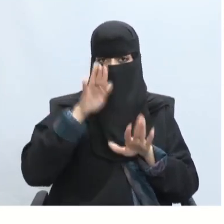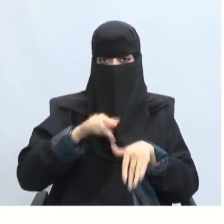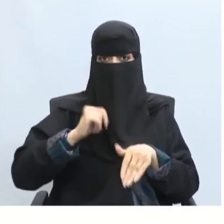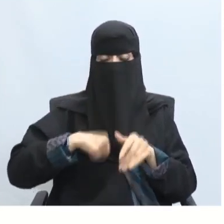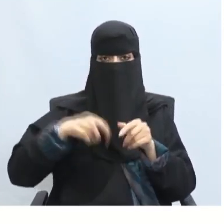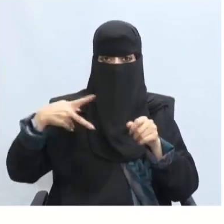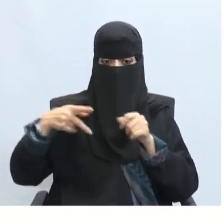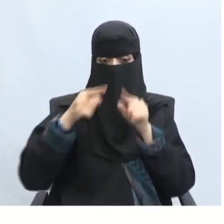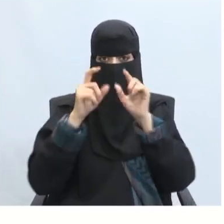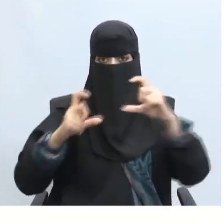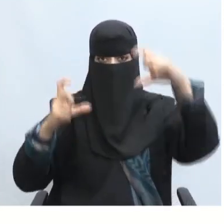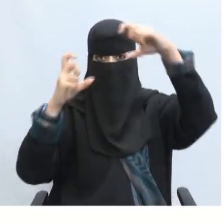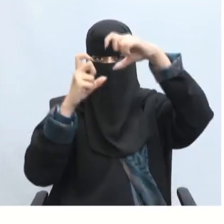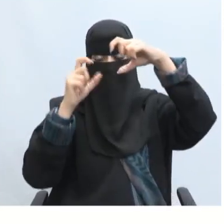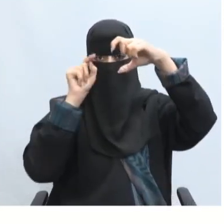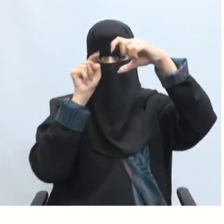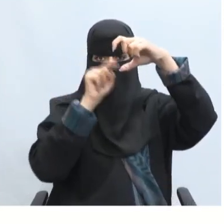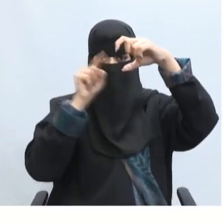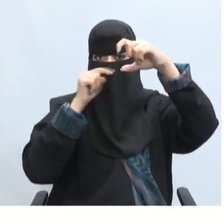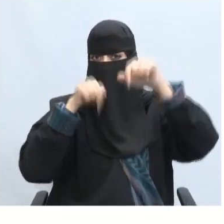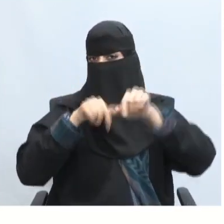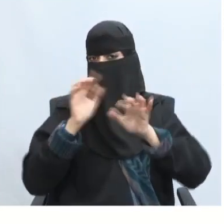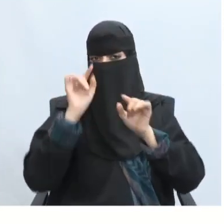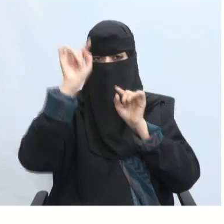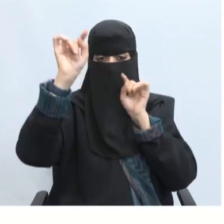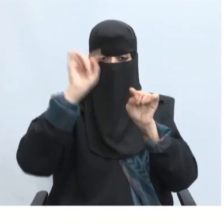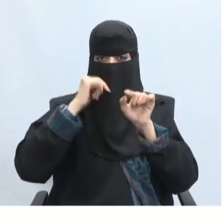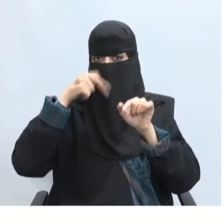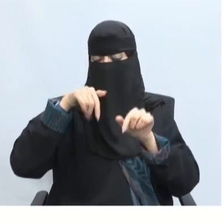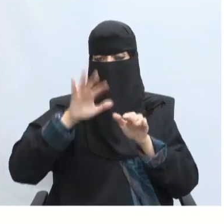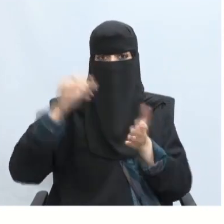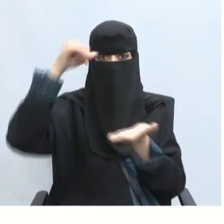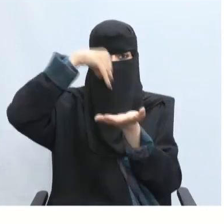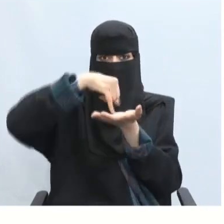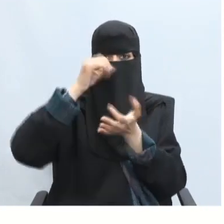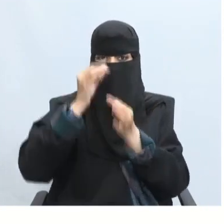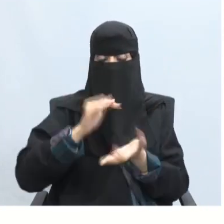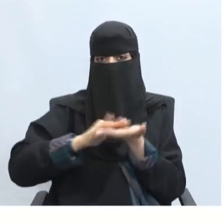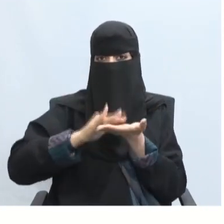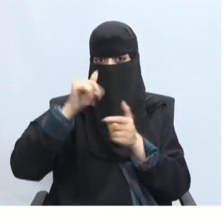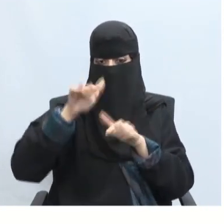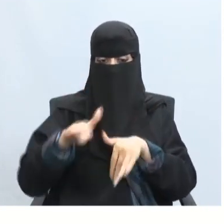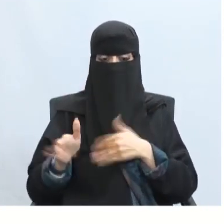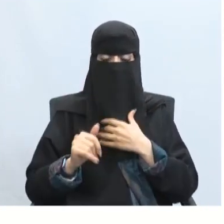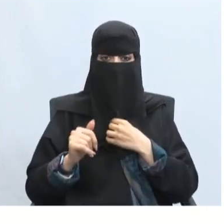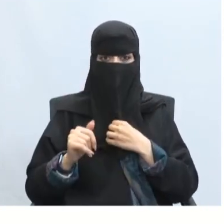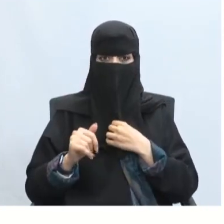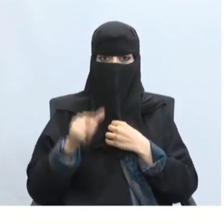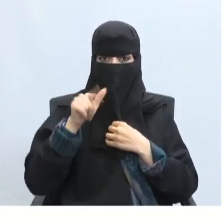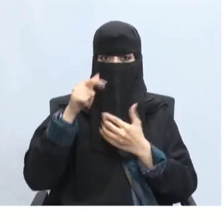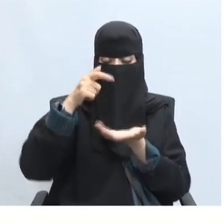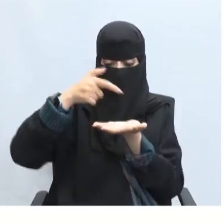تتقاطع الدائرتان في نقطتين ولا نعرف ايهما يقع المركز السطحي فيه